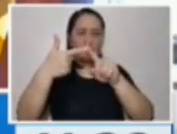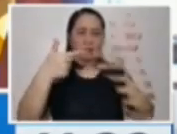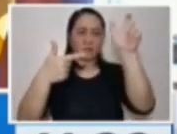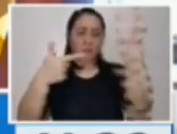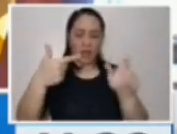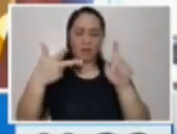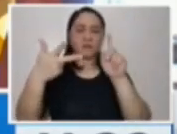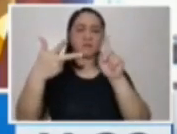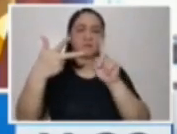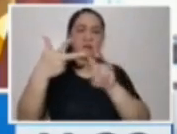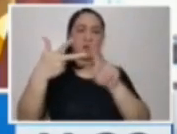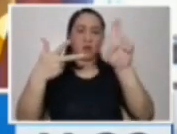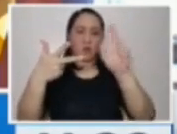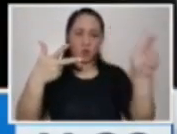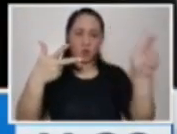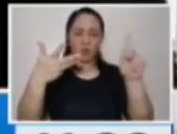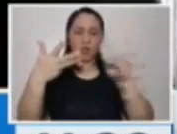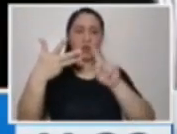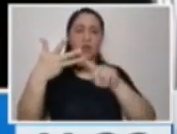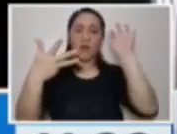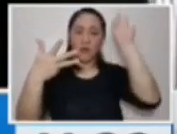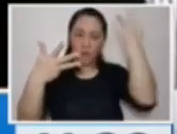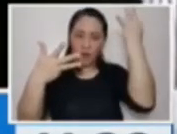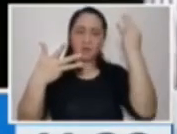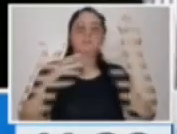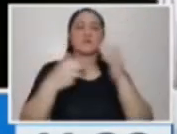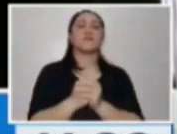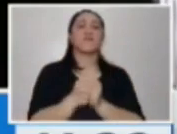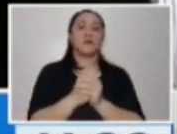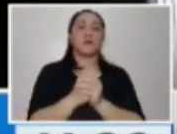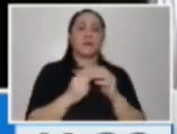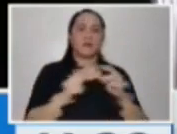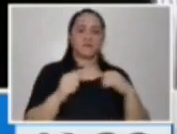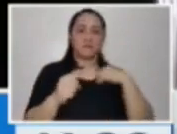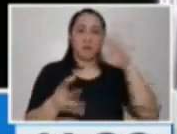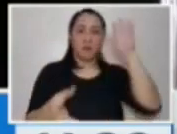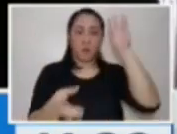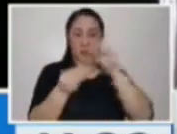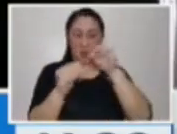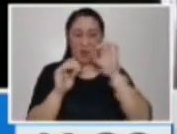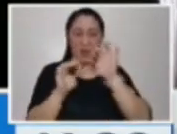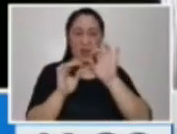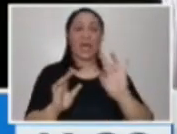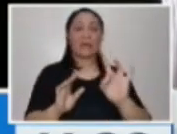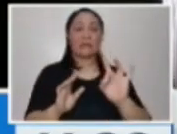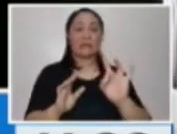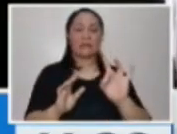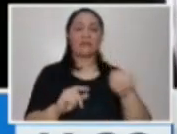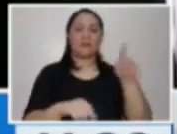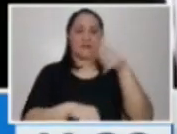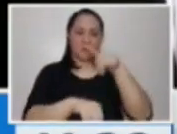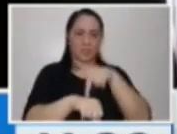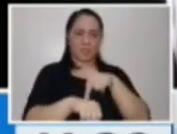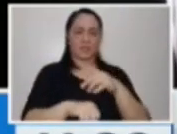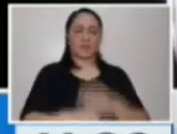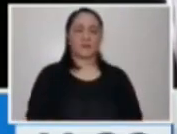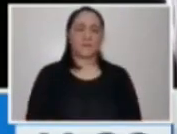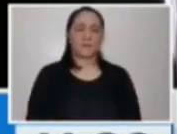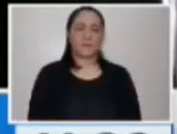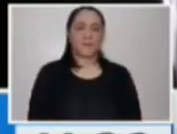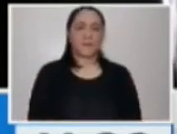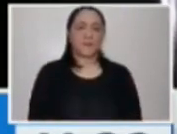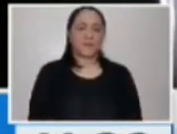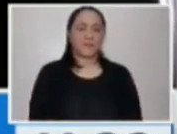Opo, eh talagang naging halos umusok po yung internet kahapon, the entire weekend dahil po